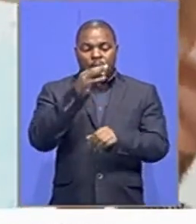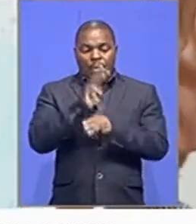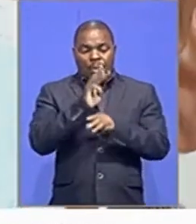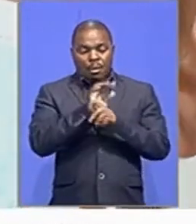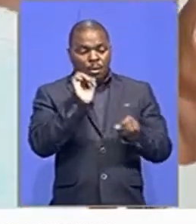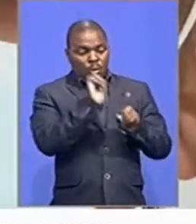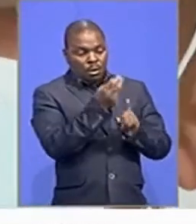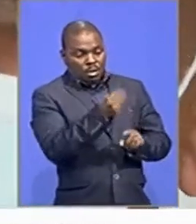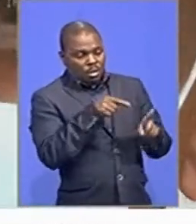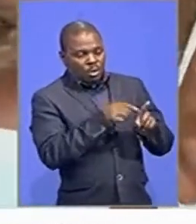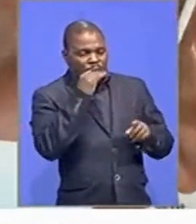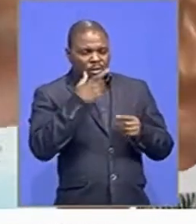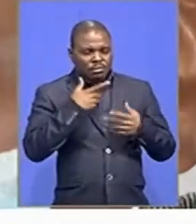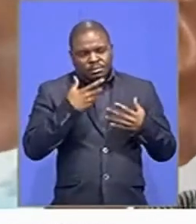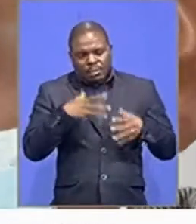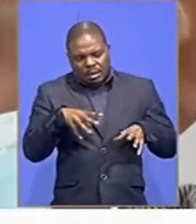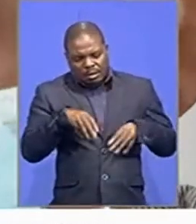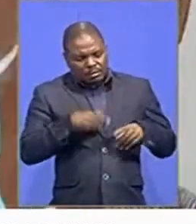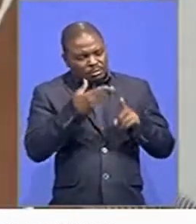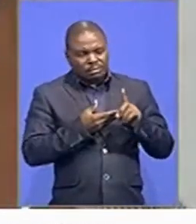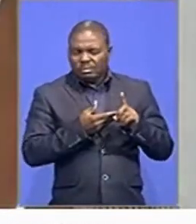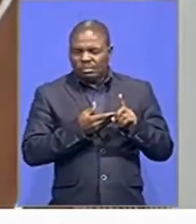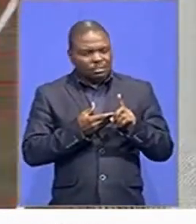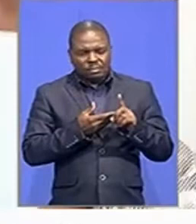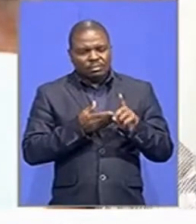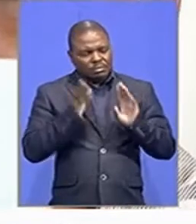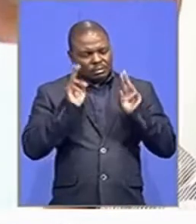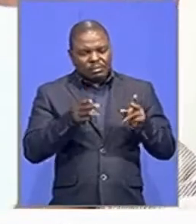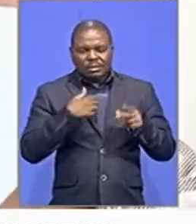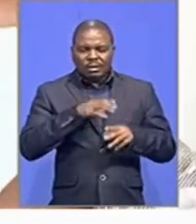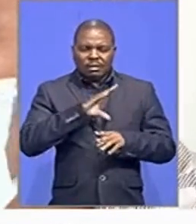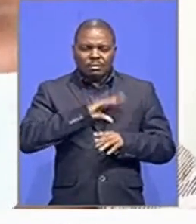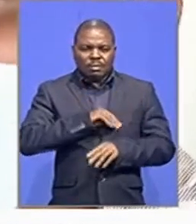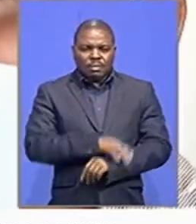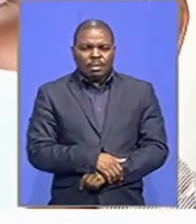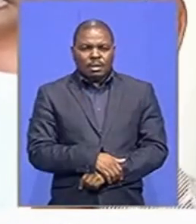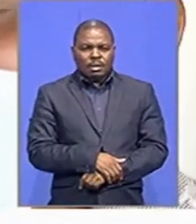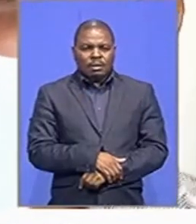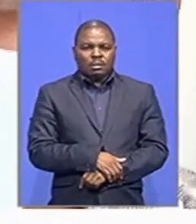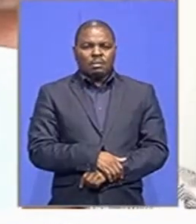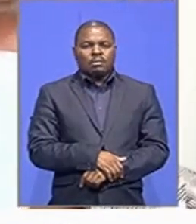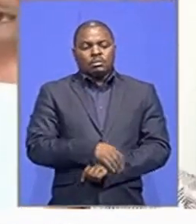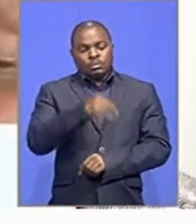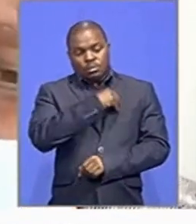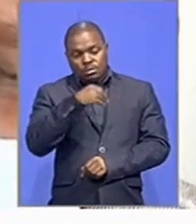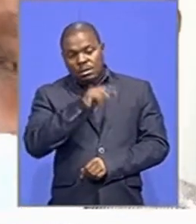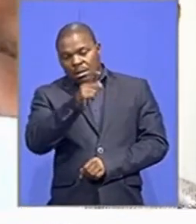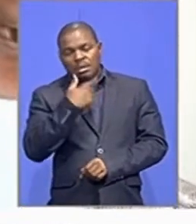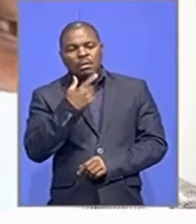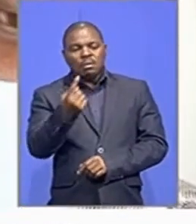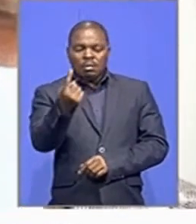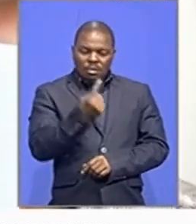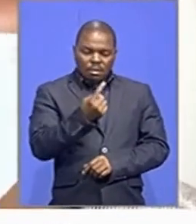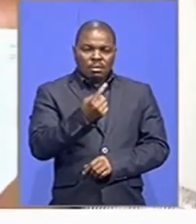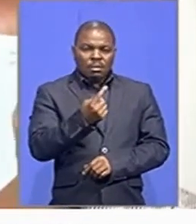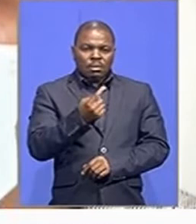o santse a kgaratlhela go amogela leso la morwadie. Doctor ba go tsena di-doctor tse dingwe so di-doctor tse